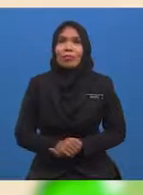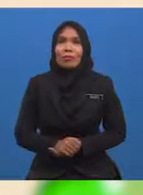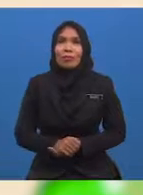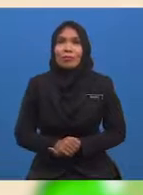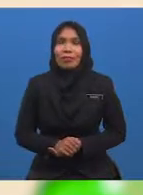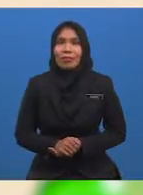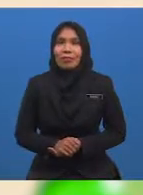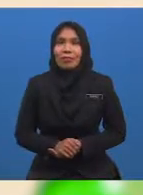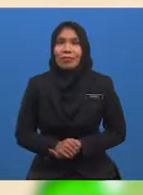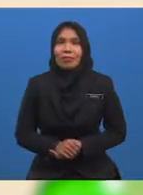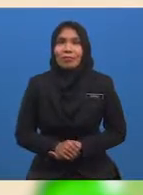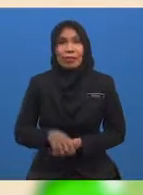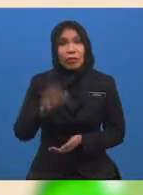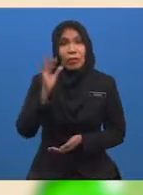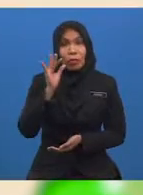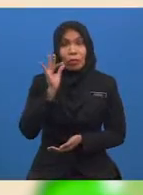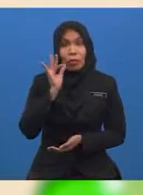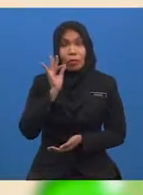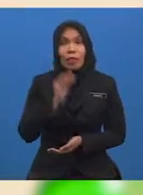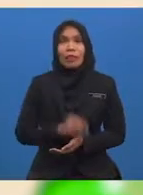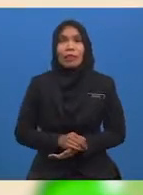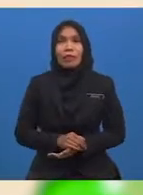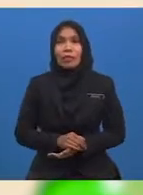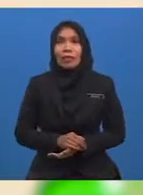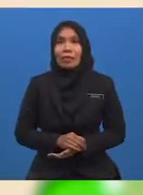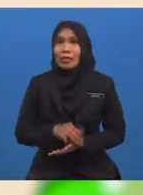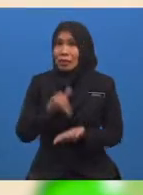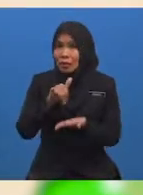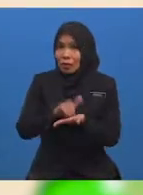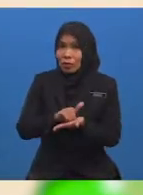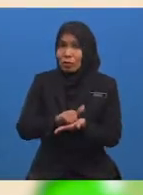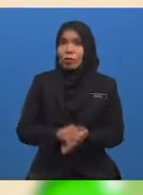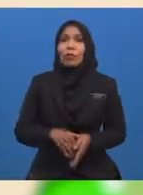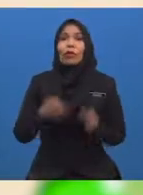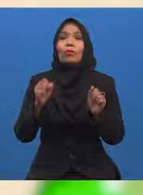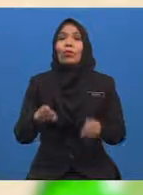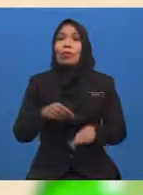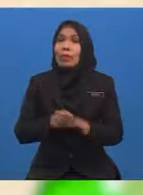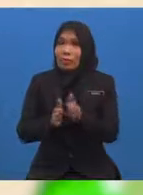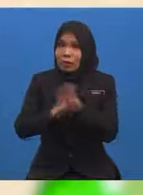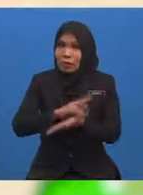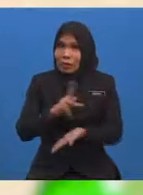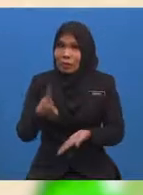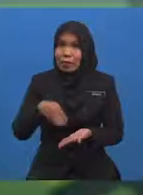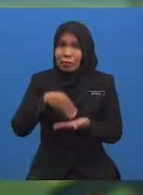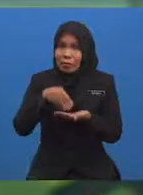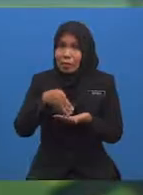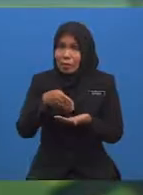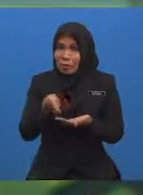buah, buah tersebut boleh dijadikan sebagai biji benih semula